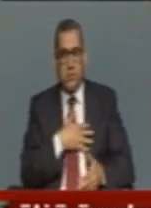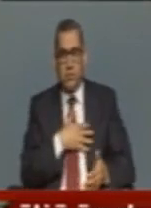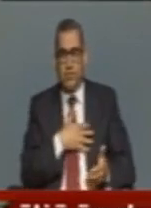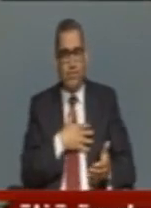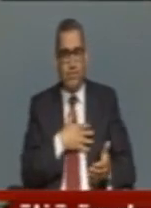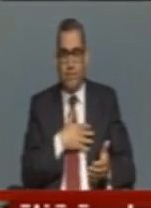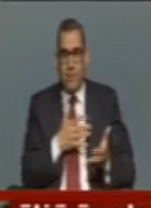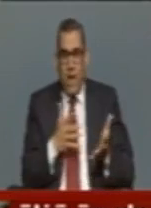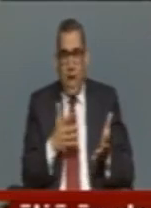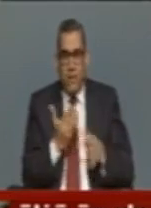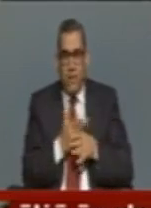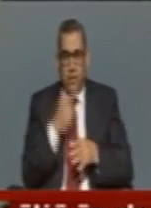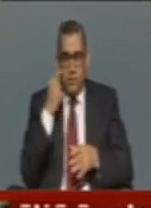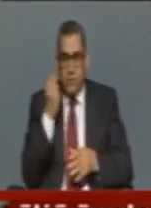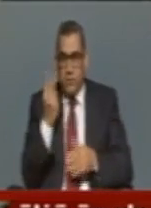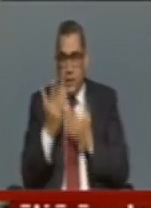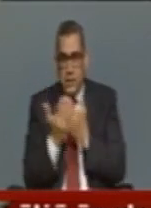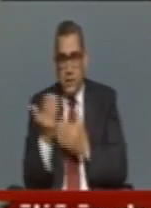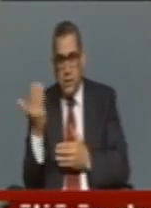الطرح ده